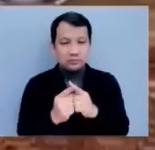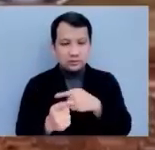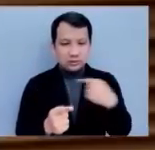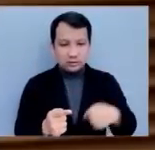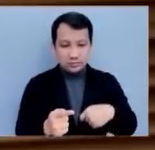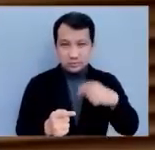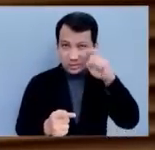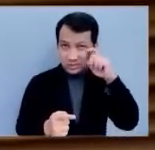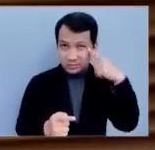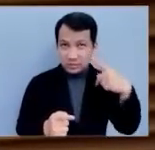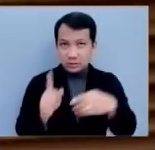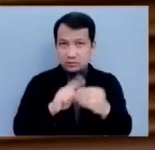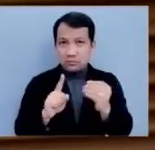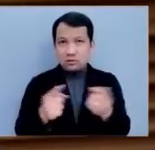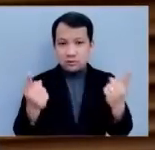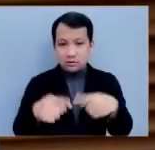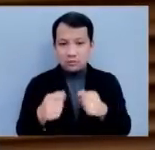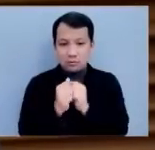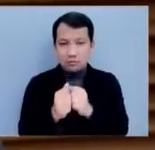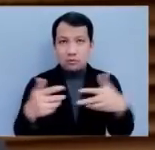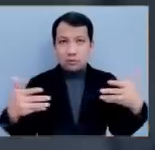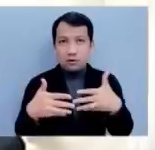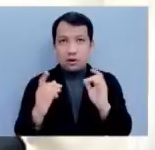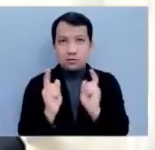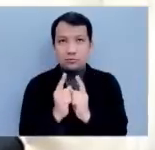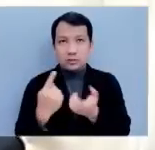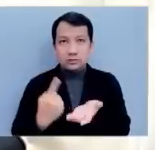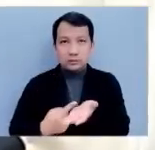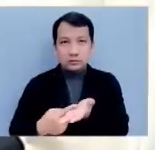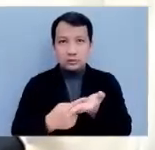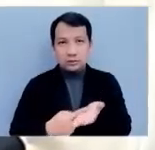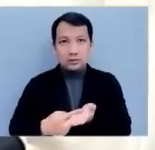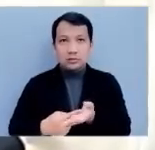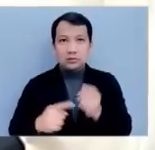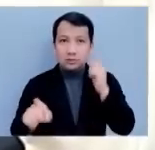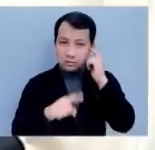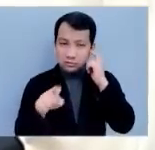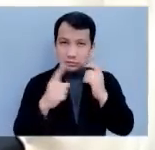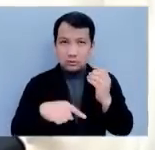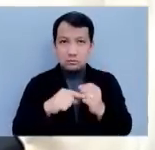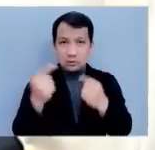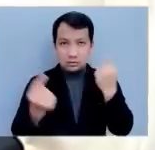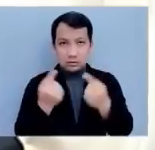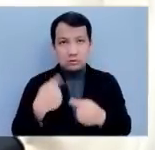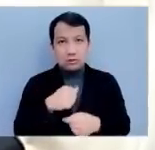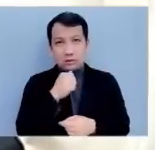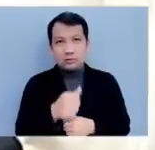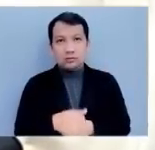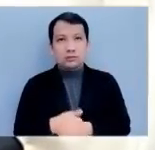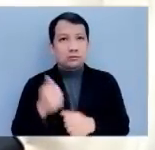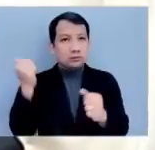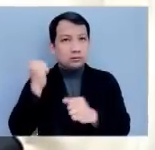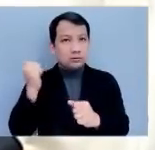Defense Secretary Gibo na malaman ang detalye ng kanilang mga pinag-usapan. Para mahusgahan natin kung cause of concern o hindi. Pero inaasahan